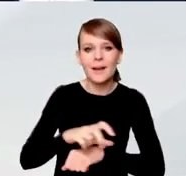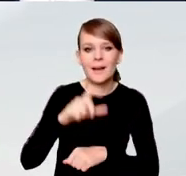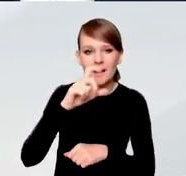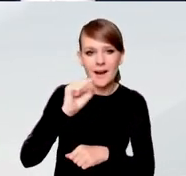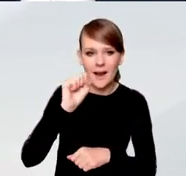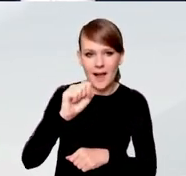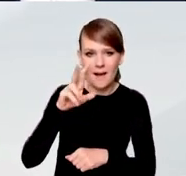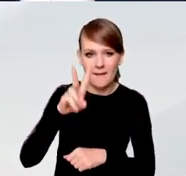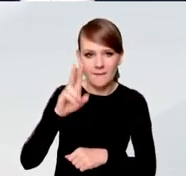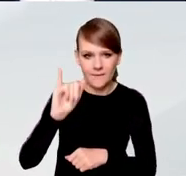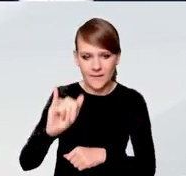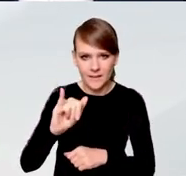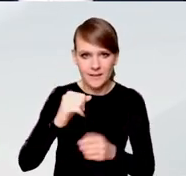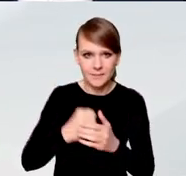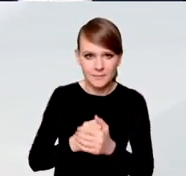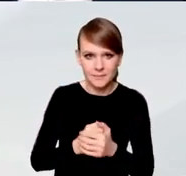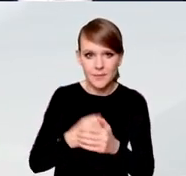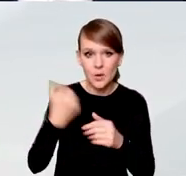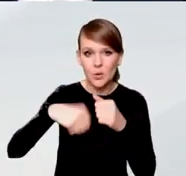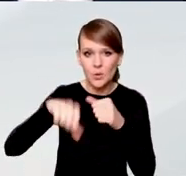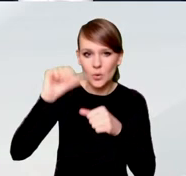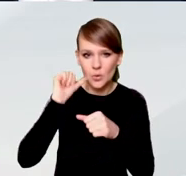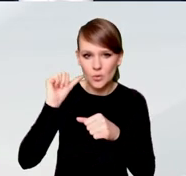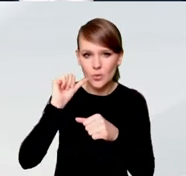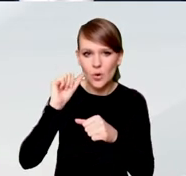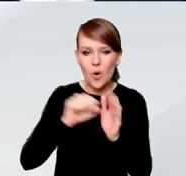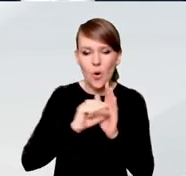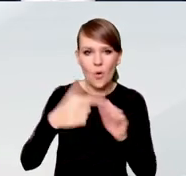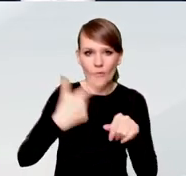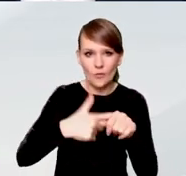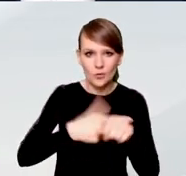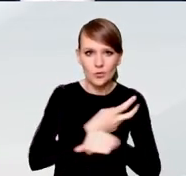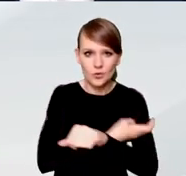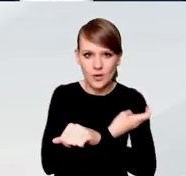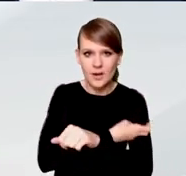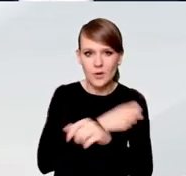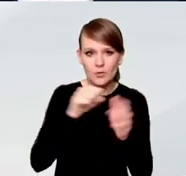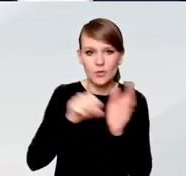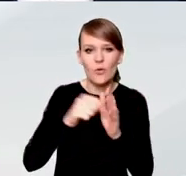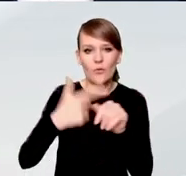roku, w dniach od 20 czerwca do 22 lipca.